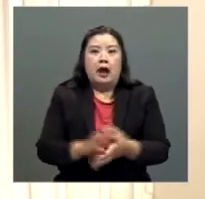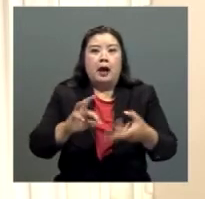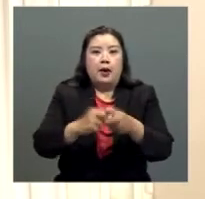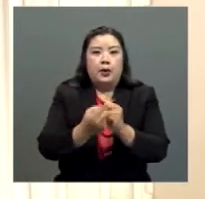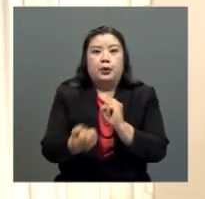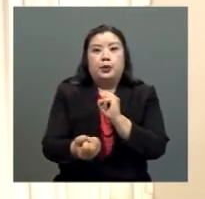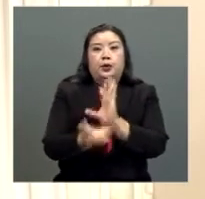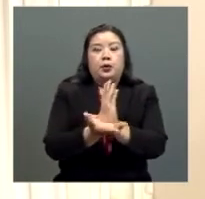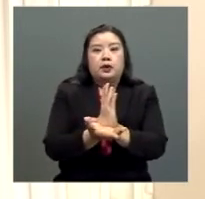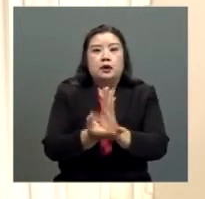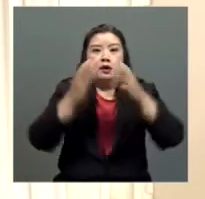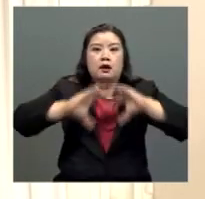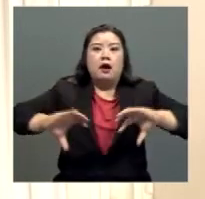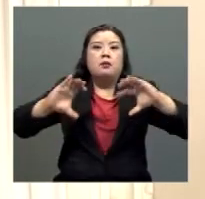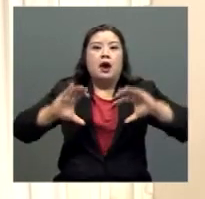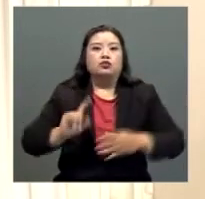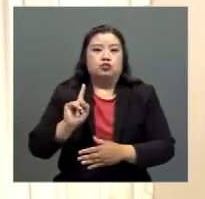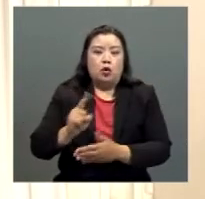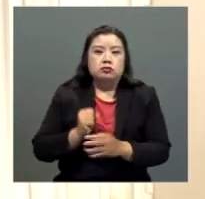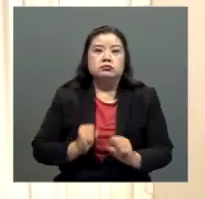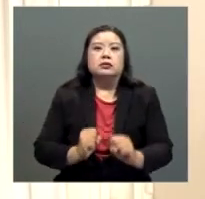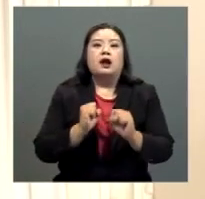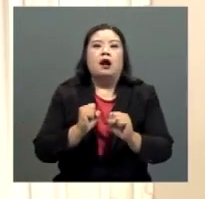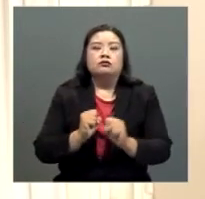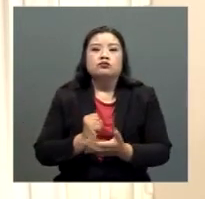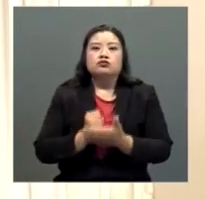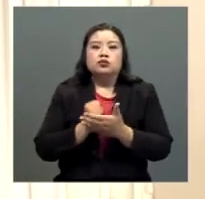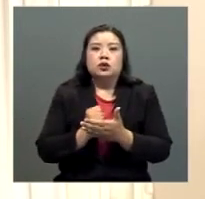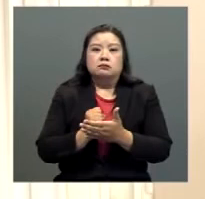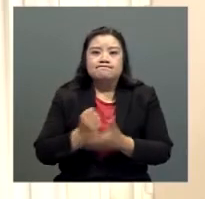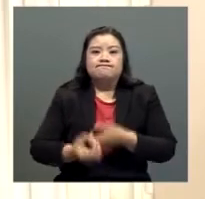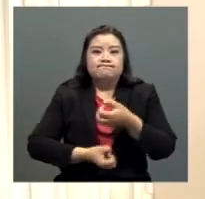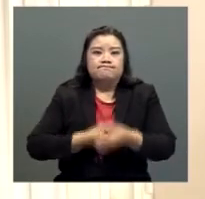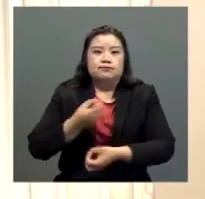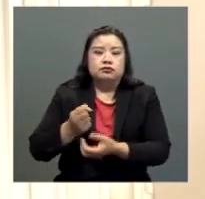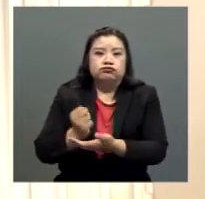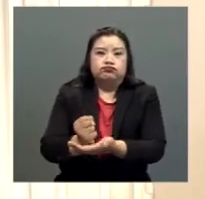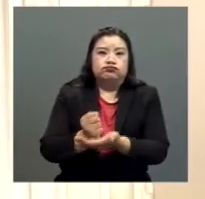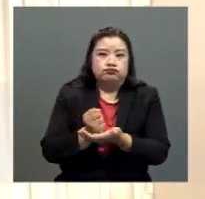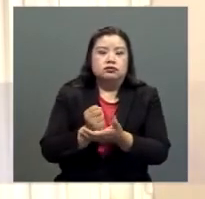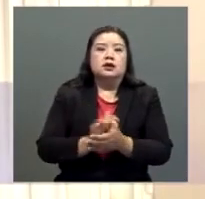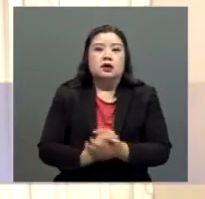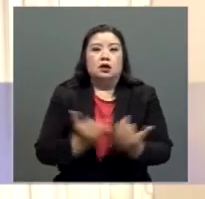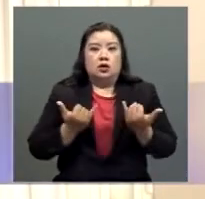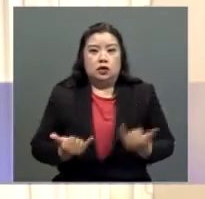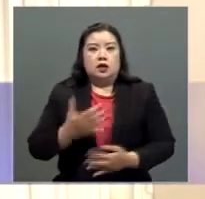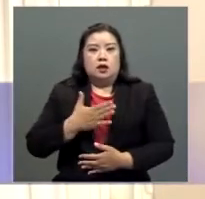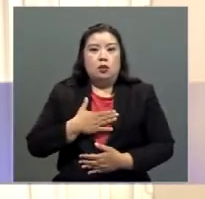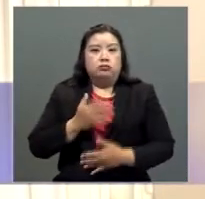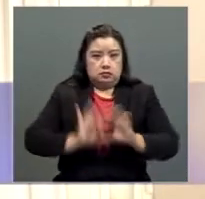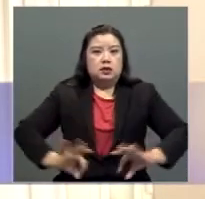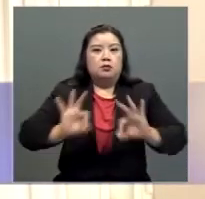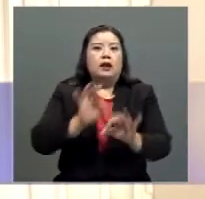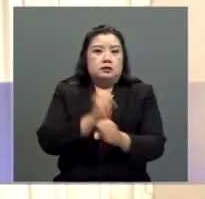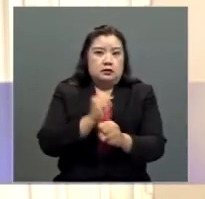ใหญ่ที่ทุกรัฐบาลจำเป็นต้องดึงศักยภาพที่ดีที่สุดออกมาให้ได้ตอนนี้งานที่ผมมุ่งเน้นเป็นสำคัญ